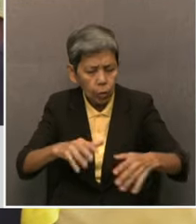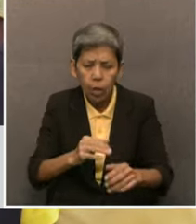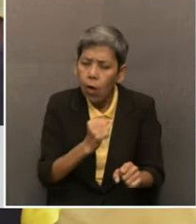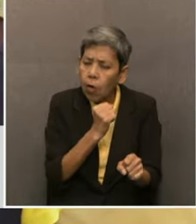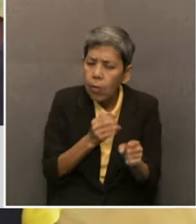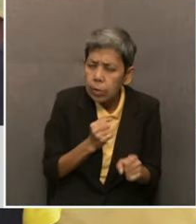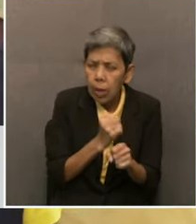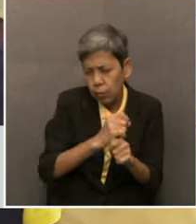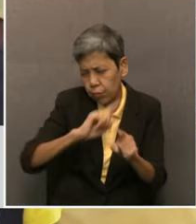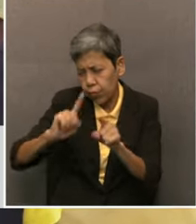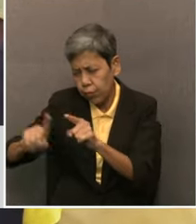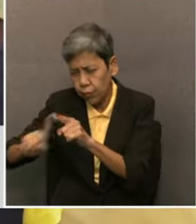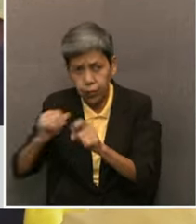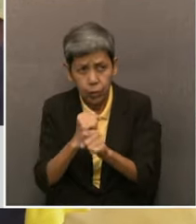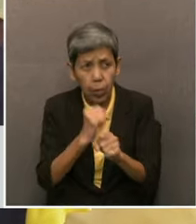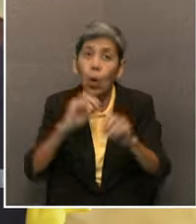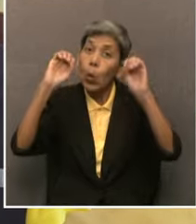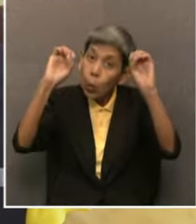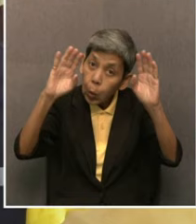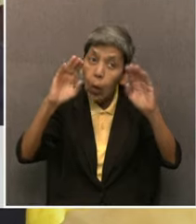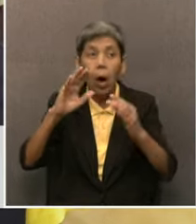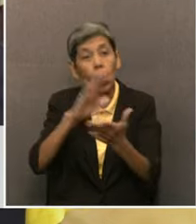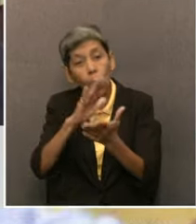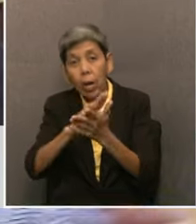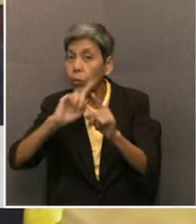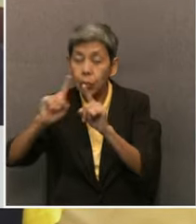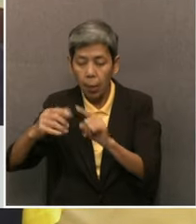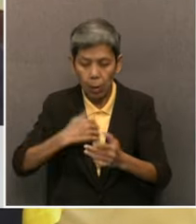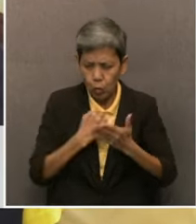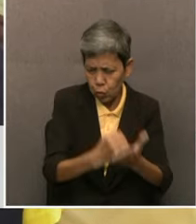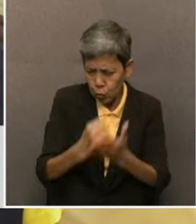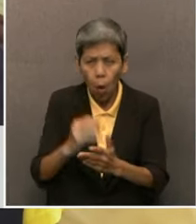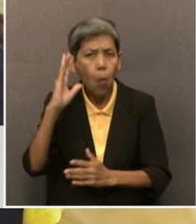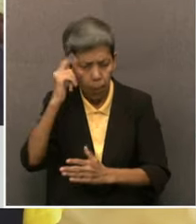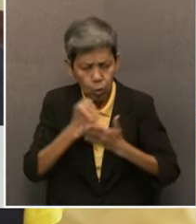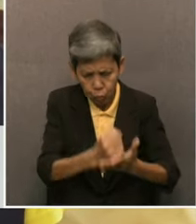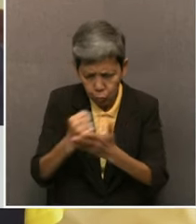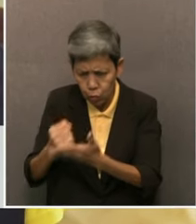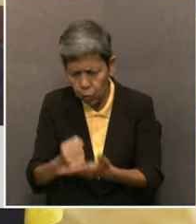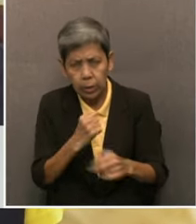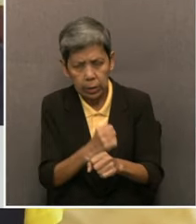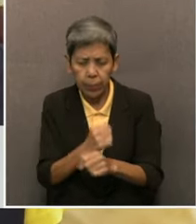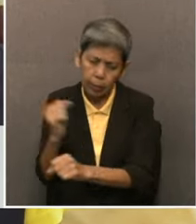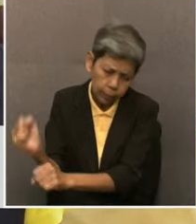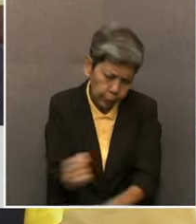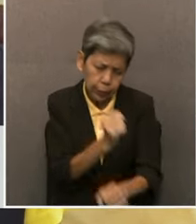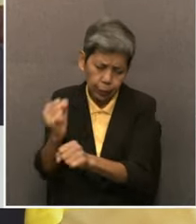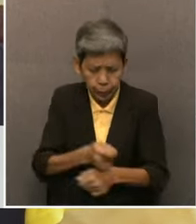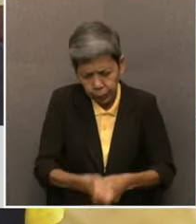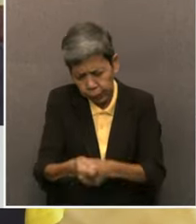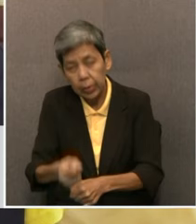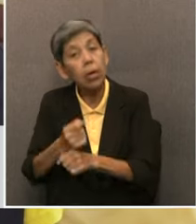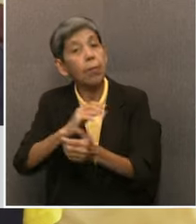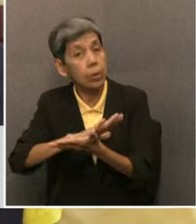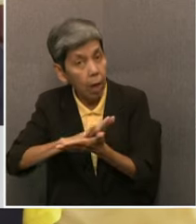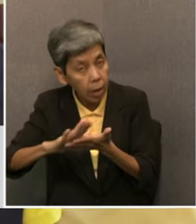ายนี่ขนาดไม่เว้นแม้ทั้งครูผู้อุปกรณ์ของโรงเรียนต่างๆมาช่วยกันรวมทั้งผู้ปกครองในการทำความสะอาดเพื่อ